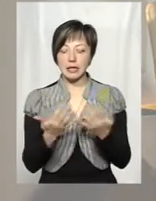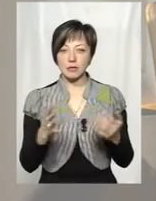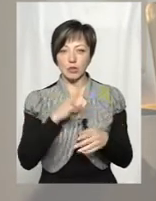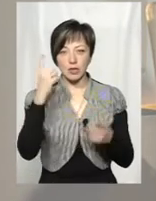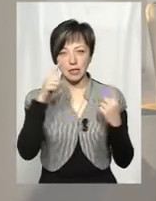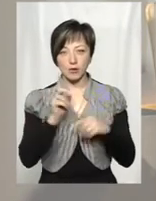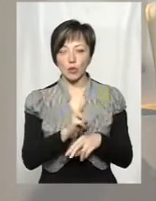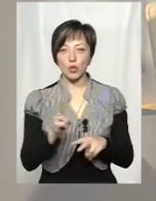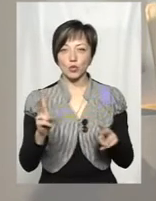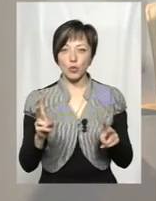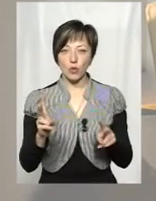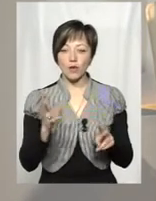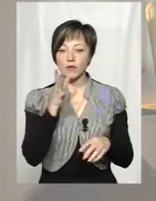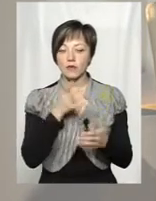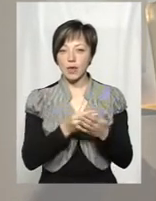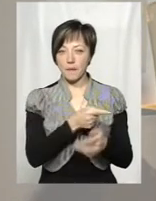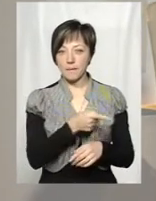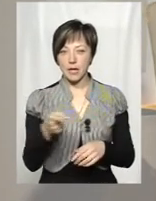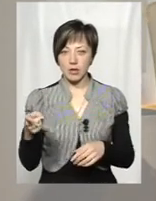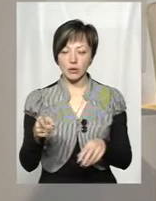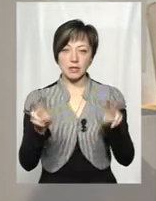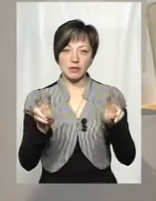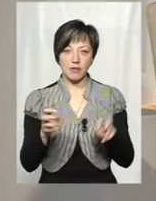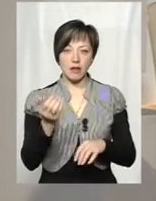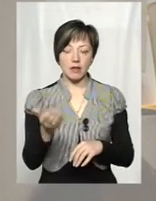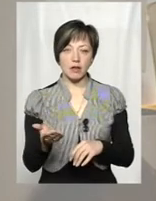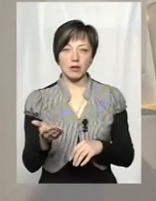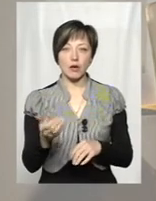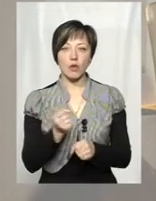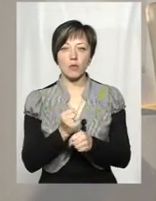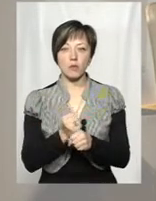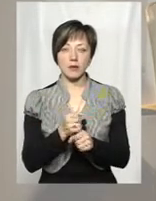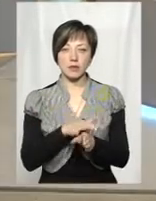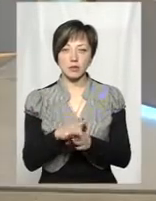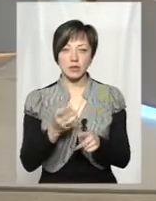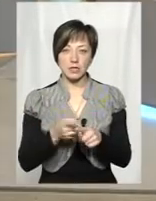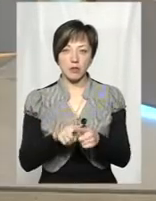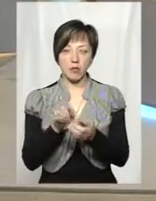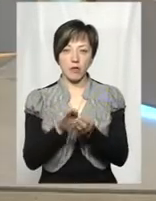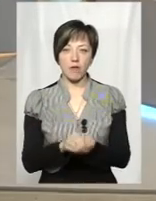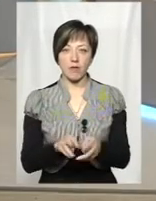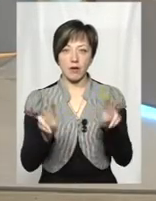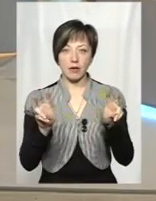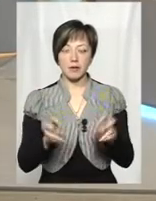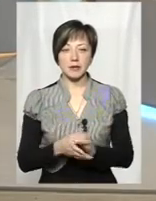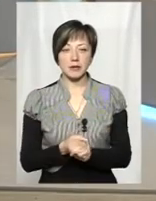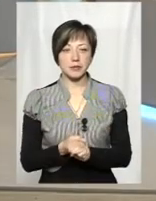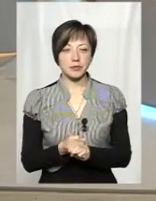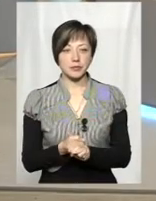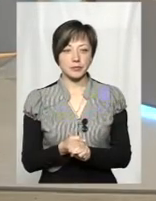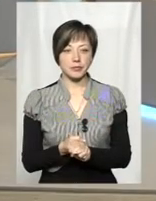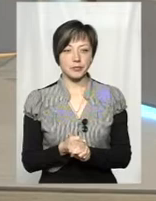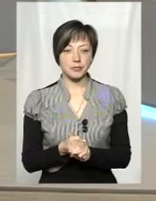задуми тих, хто в свої періоди, які ви вже називали, от, робив, здійснював ці поховання? Ну, і від чого вони